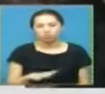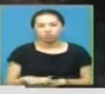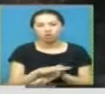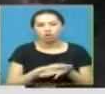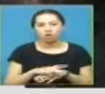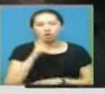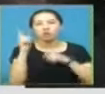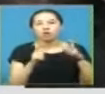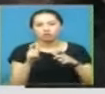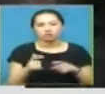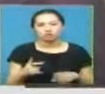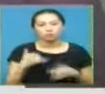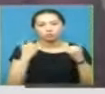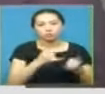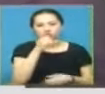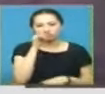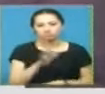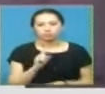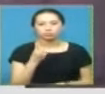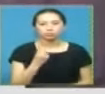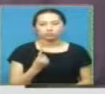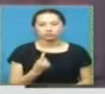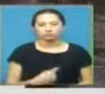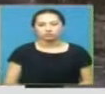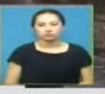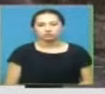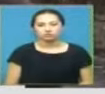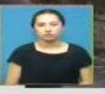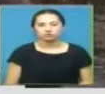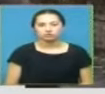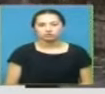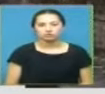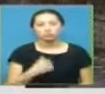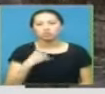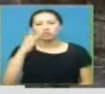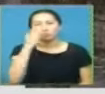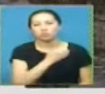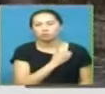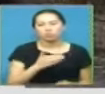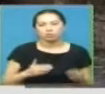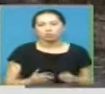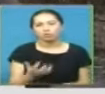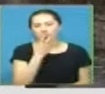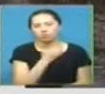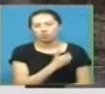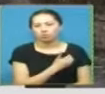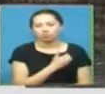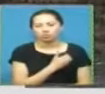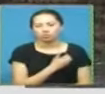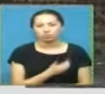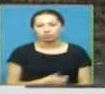бір жаппаймыз жұрт халықтың сұрақтарын. Біздің бір арманымыз үйімізді жылу болады деп ешкім талап етіп отырғанымыз